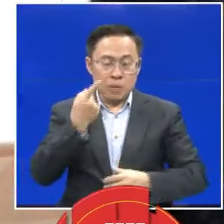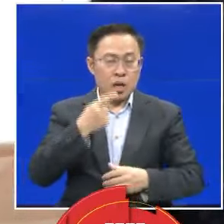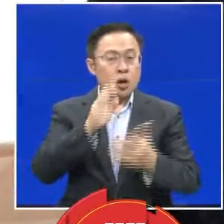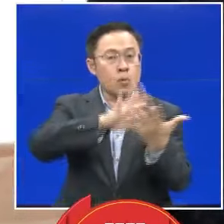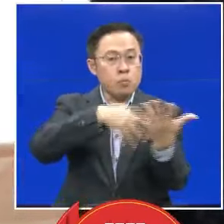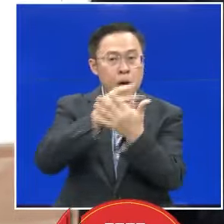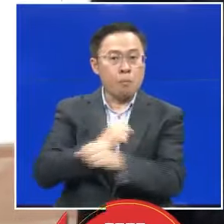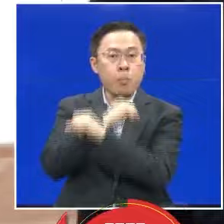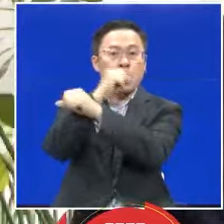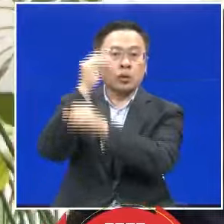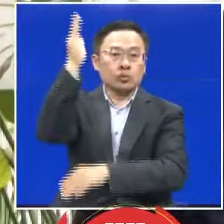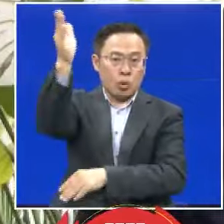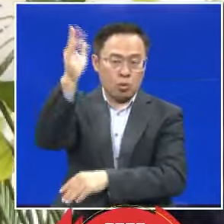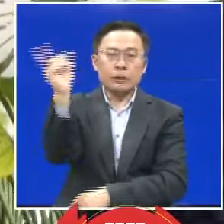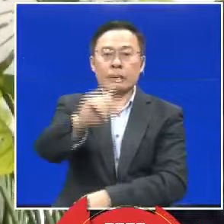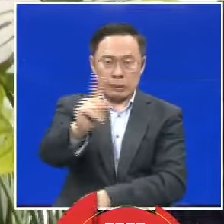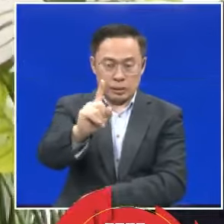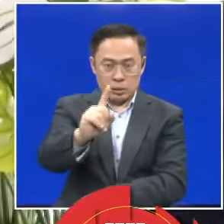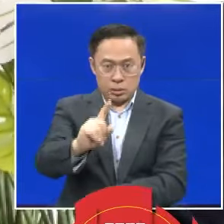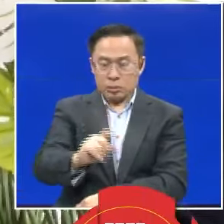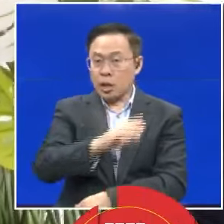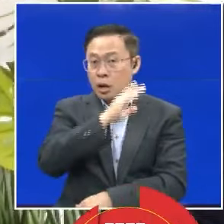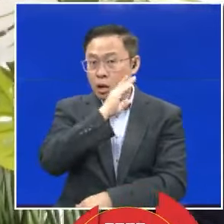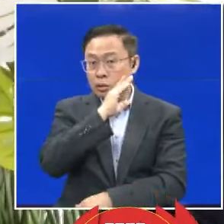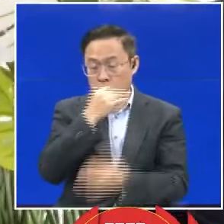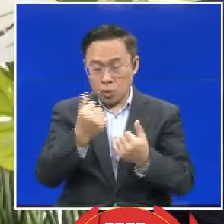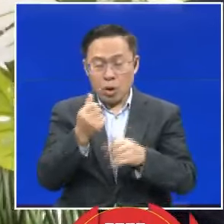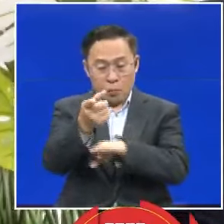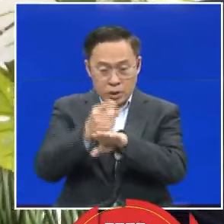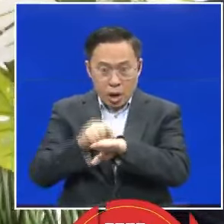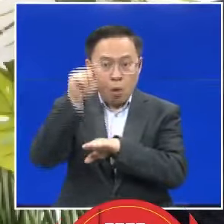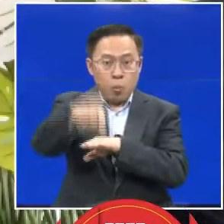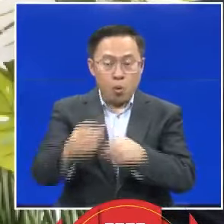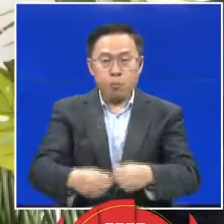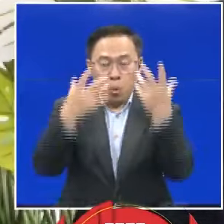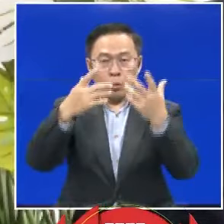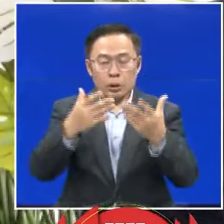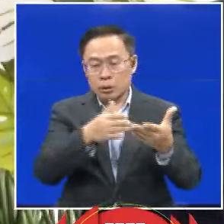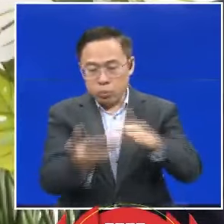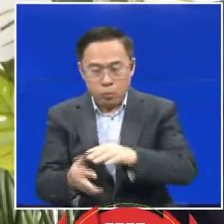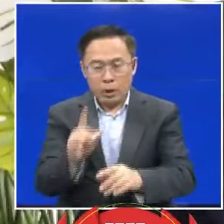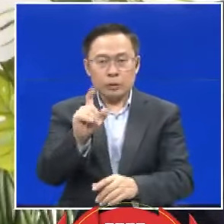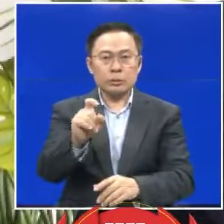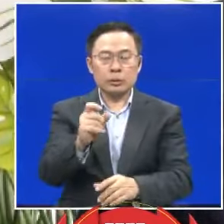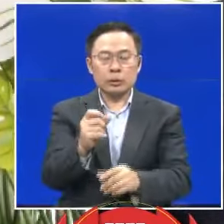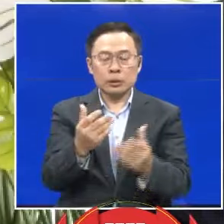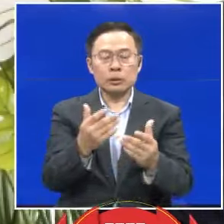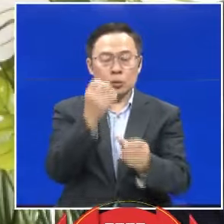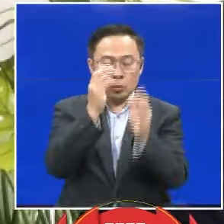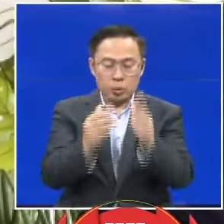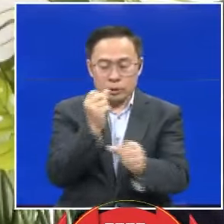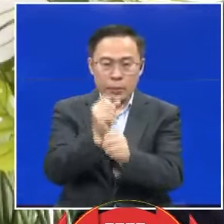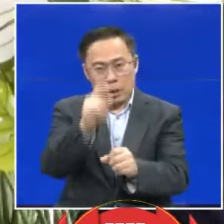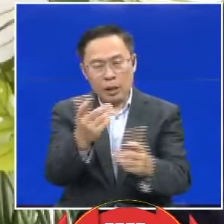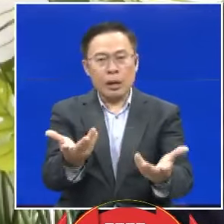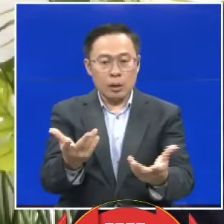ใช่ค่ะคุณผู้ชมนี่เป็นเรื่องใหญ่ที่เกิดขึ้นนะคะเพราะว่าปืนลั่นแล้วแถมเป็นปืนใหญ่บนเรือหลวงนะคะก็เลยมีผลกระทบตามม